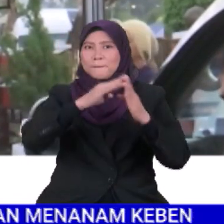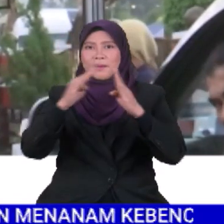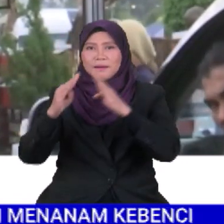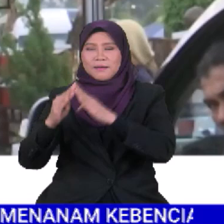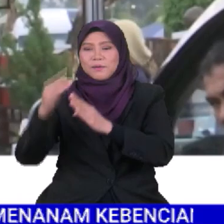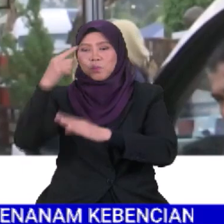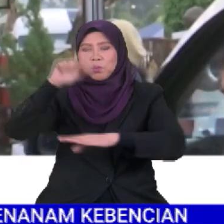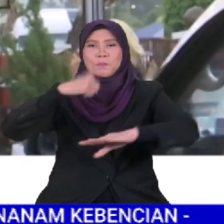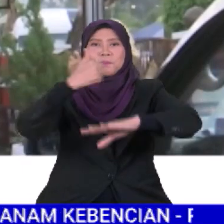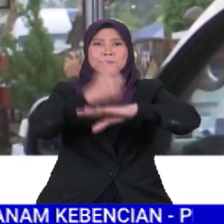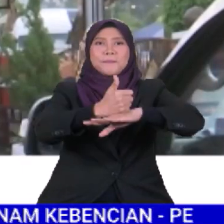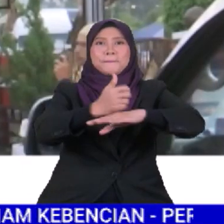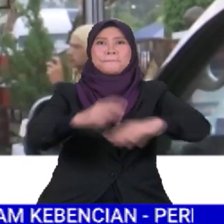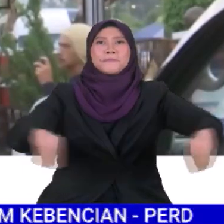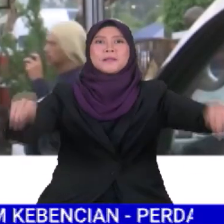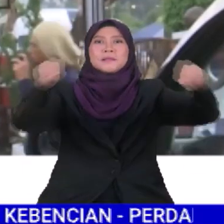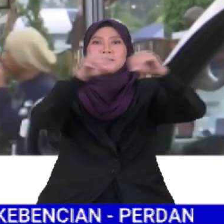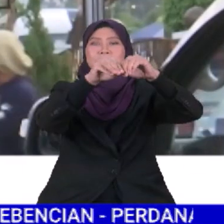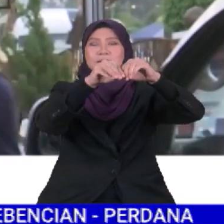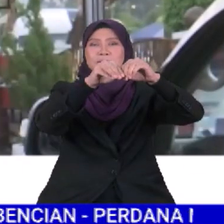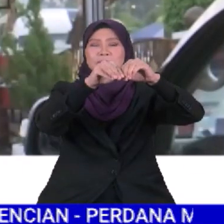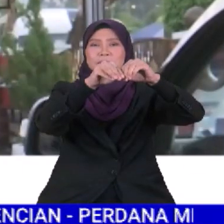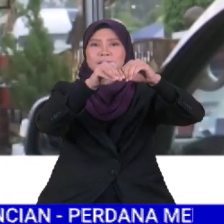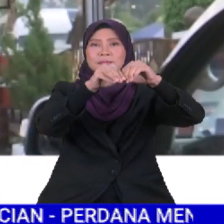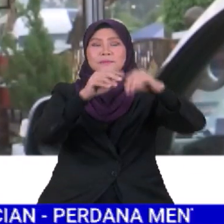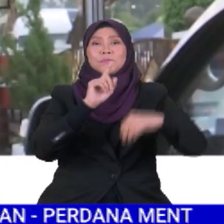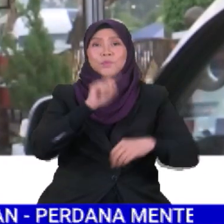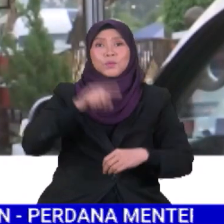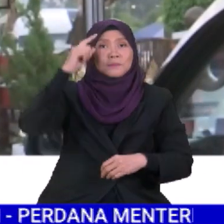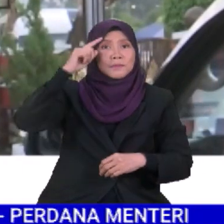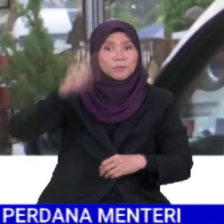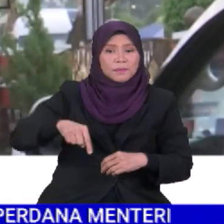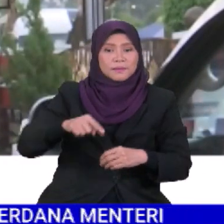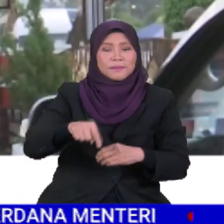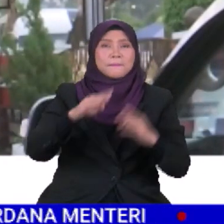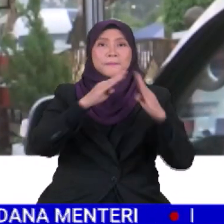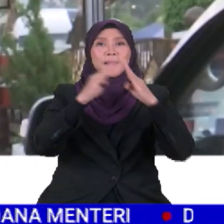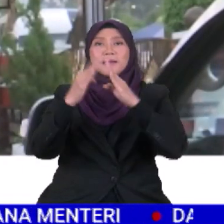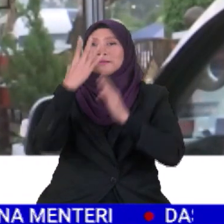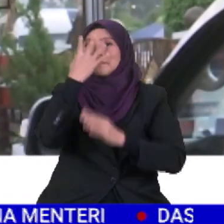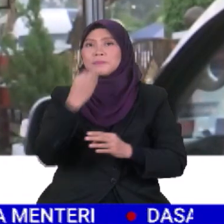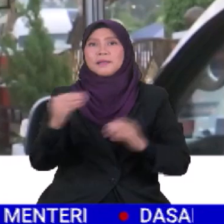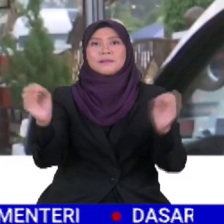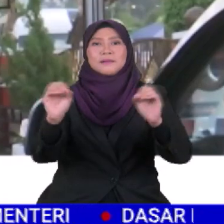Ali untuk membina sebuah masjid yang kebetulan pada ketika itu di Bandar Seremban ini tak ada.